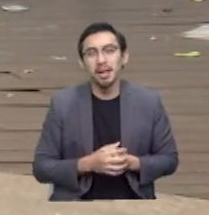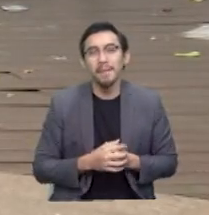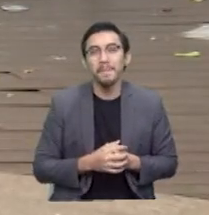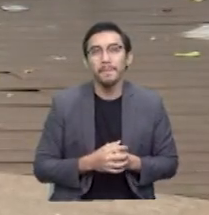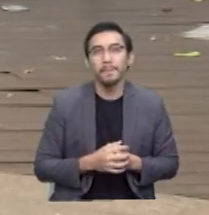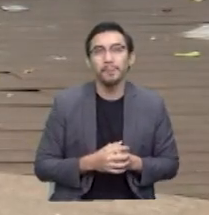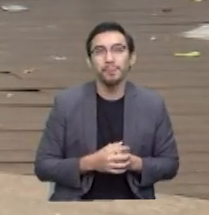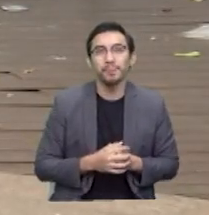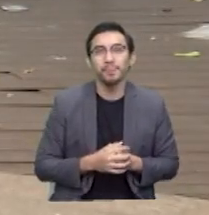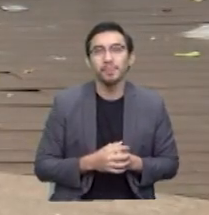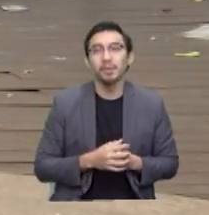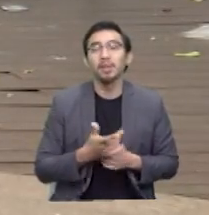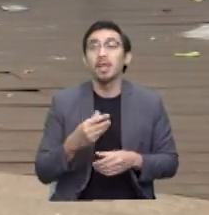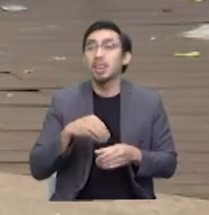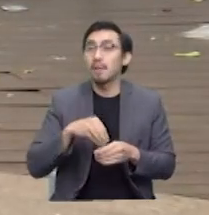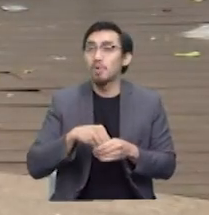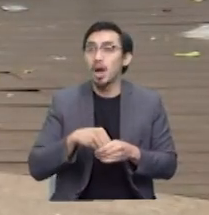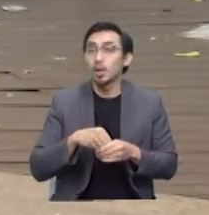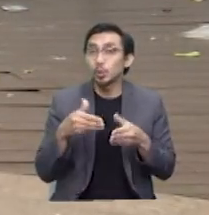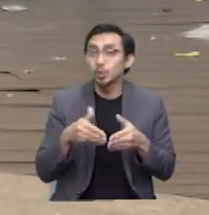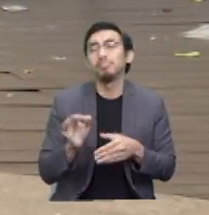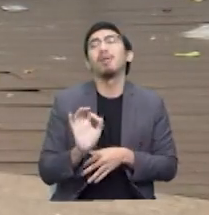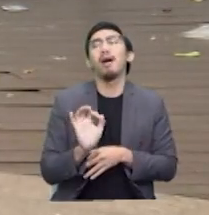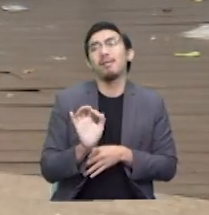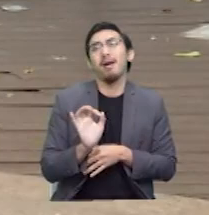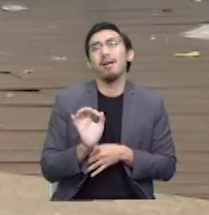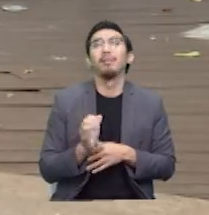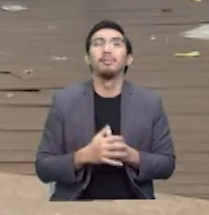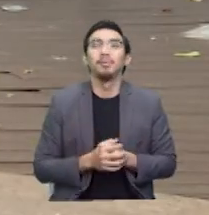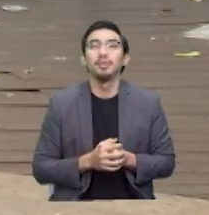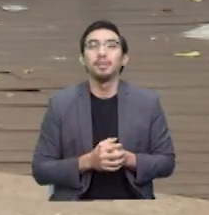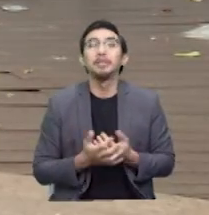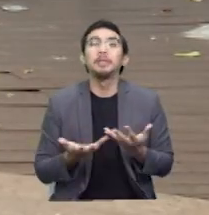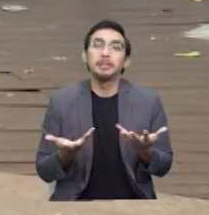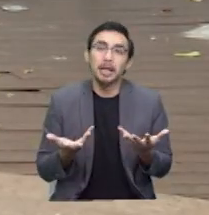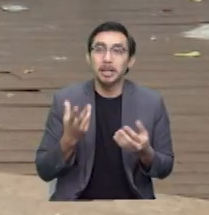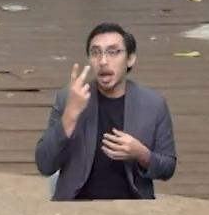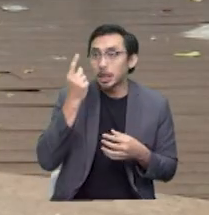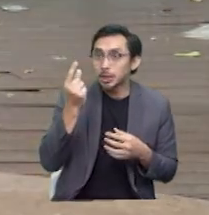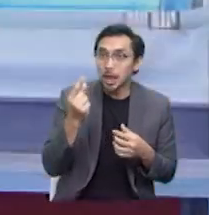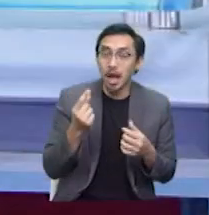aja. Emang orangnya nggak suka yang desek-desekan gitu.